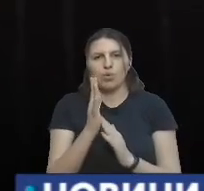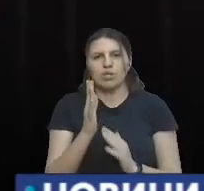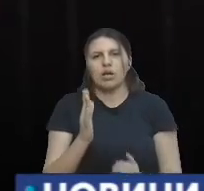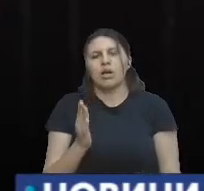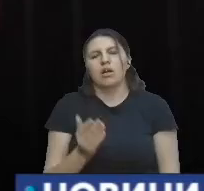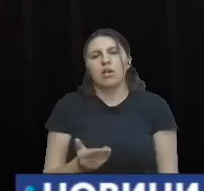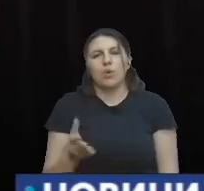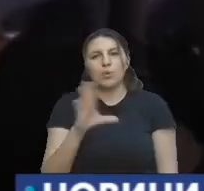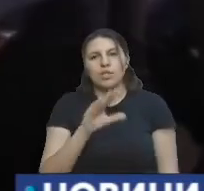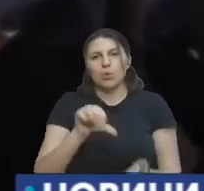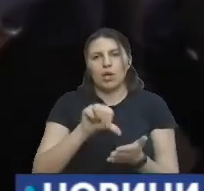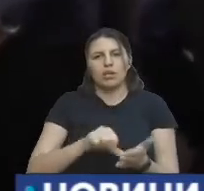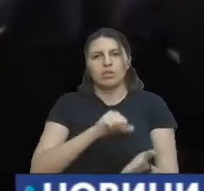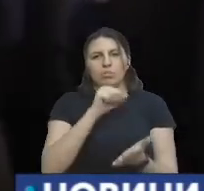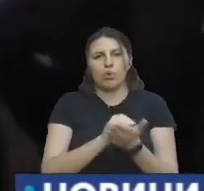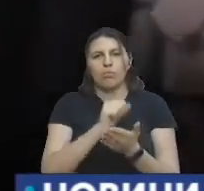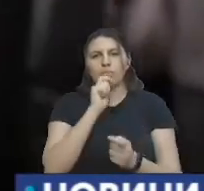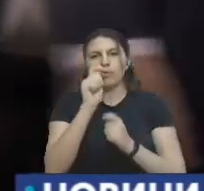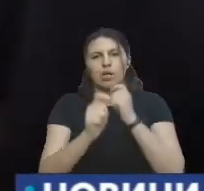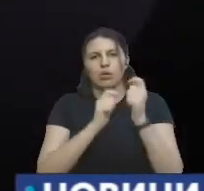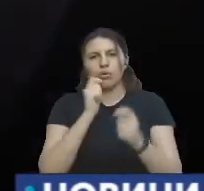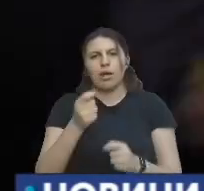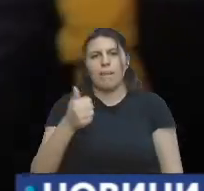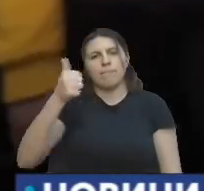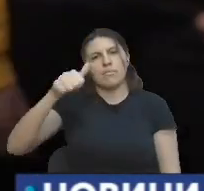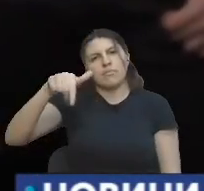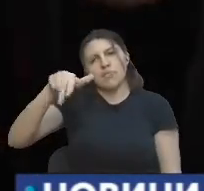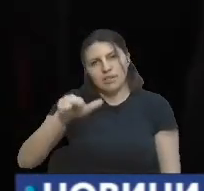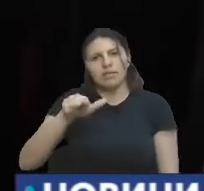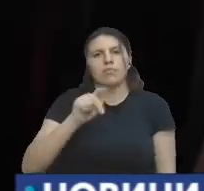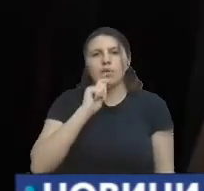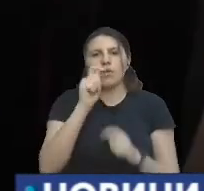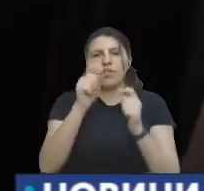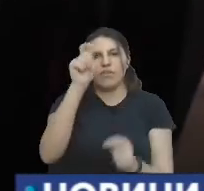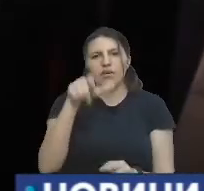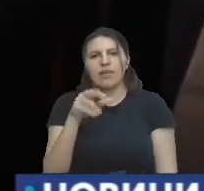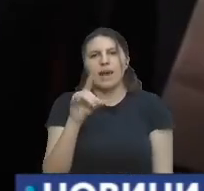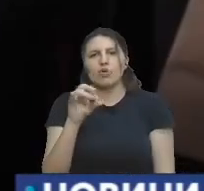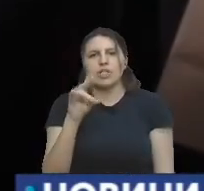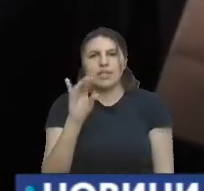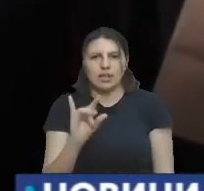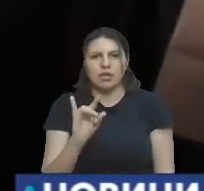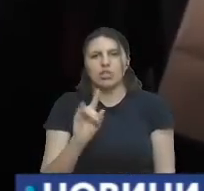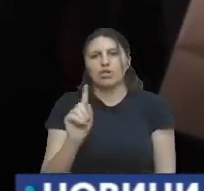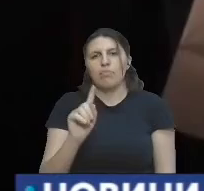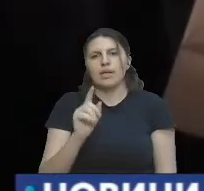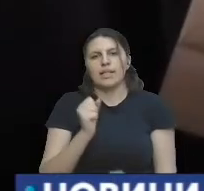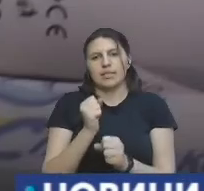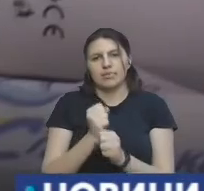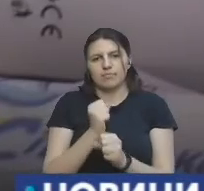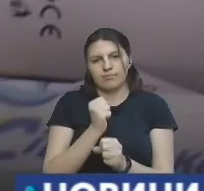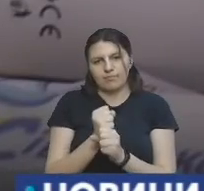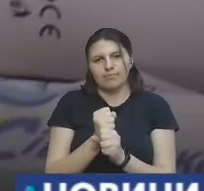отримали дипломи та подарунки. Переможцям, поміж іншого, подарували термоси, аби діти користувалися ними замість пластикових